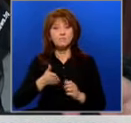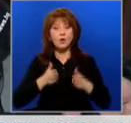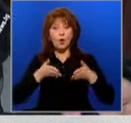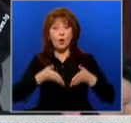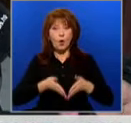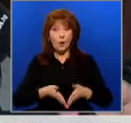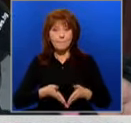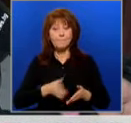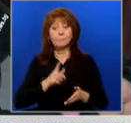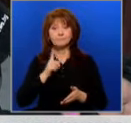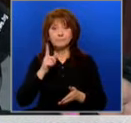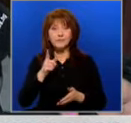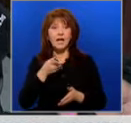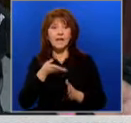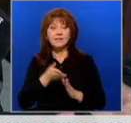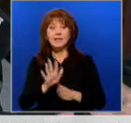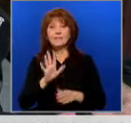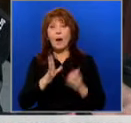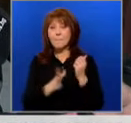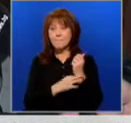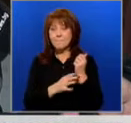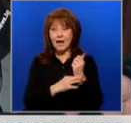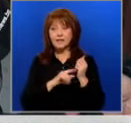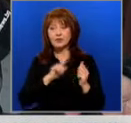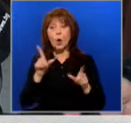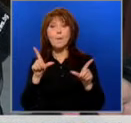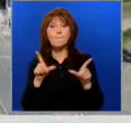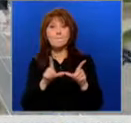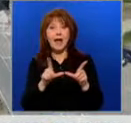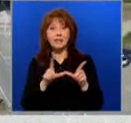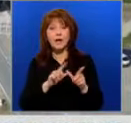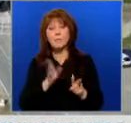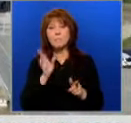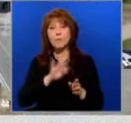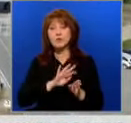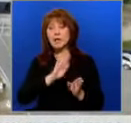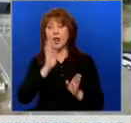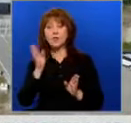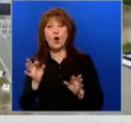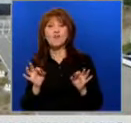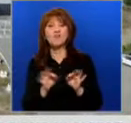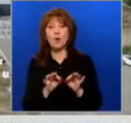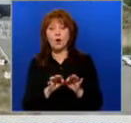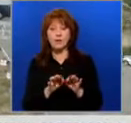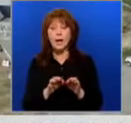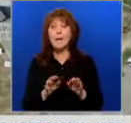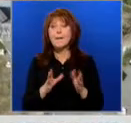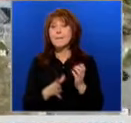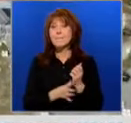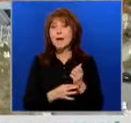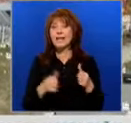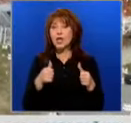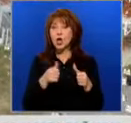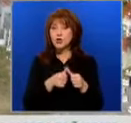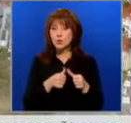Малта, оттам се прехвърля на бахамски кораб и пристига във Флорида. Данните сочат още, че в периода март-юли тази година